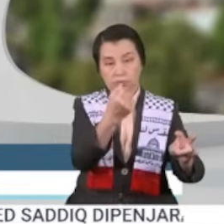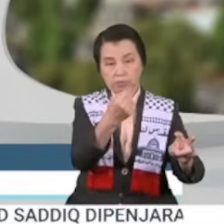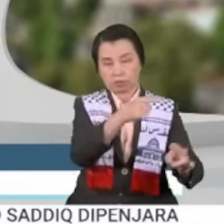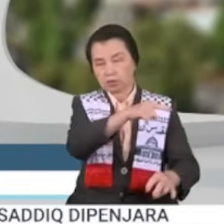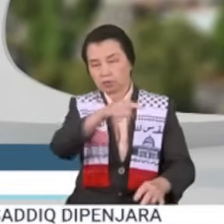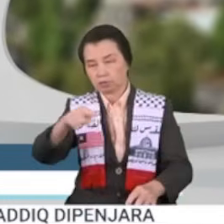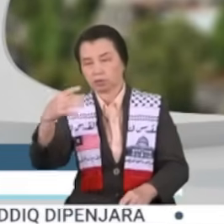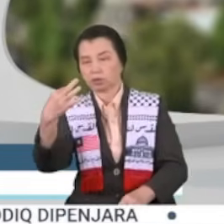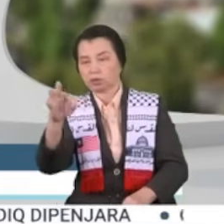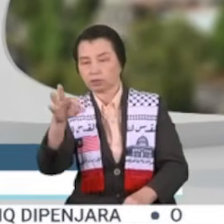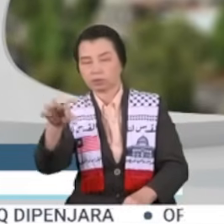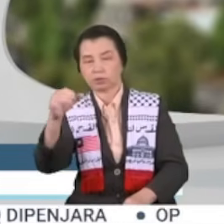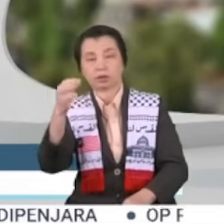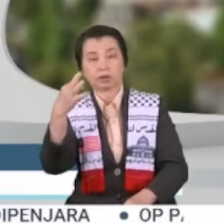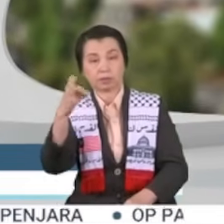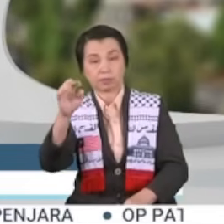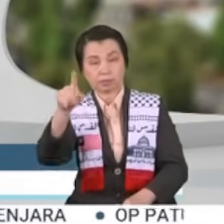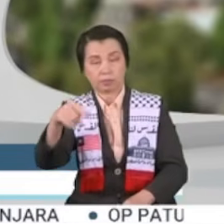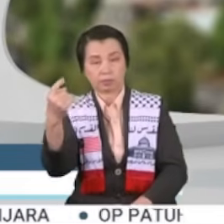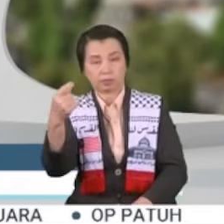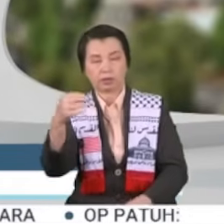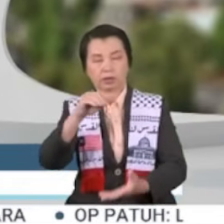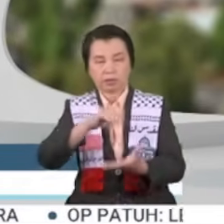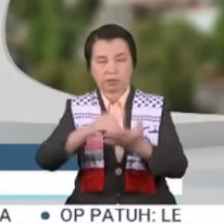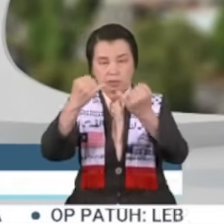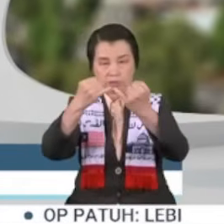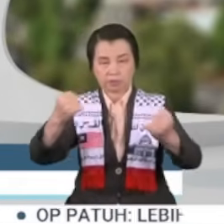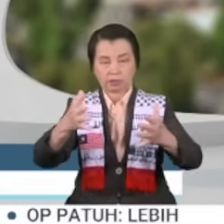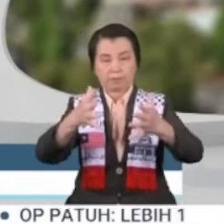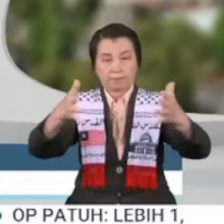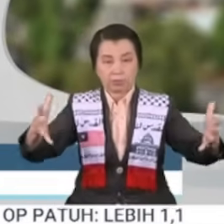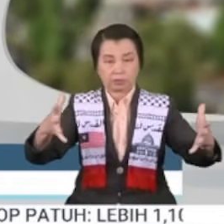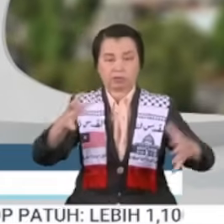19 November di istana besar seri